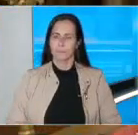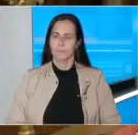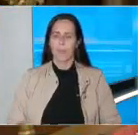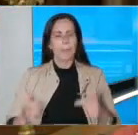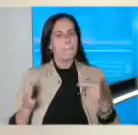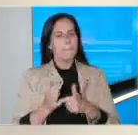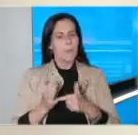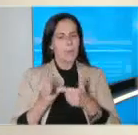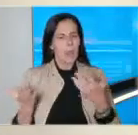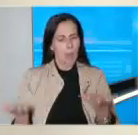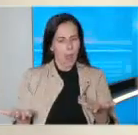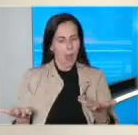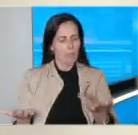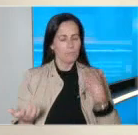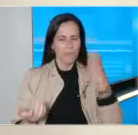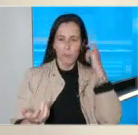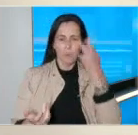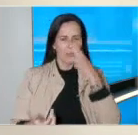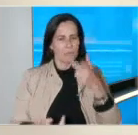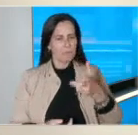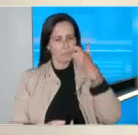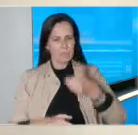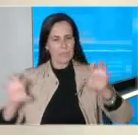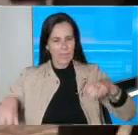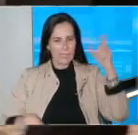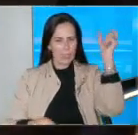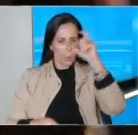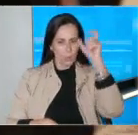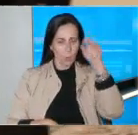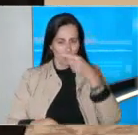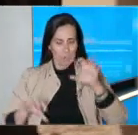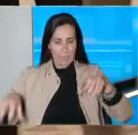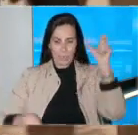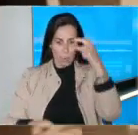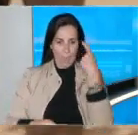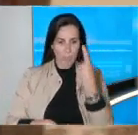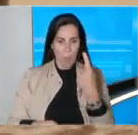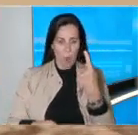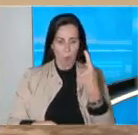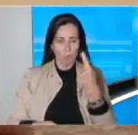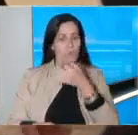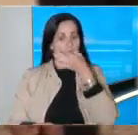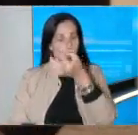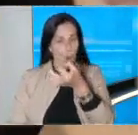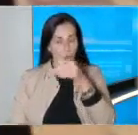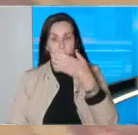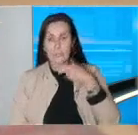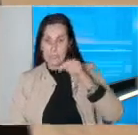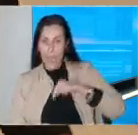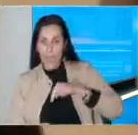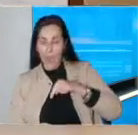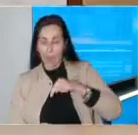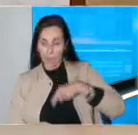בעקבות דיווחים בחדשות שלנו על ניסיון התנגשות בחייו של נשיא טורקיה, רג'יפ טאיפ ארדואן, נשאל האם הציבור